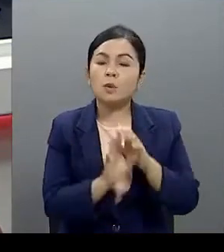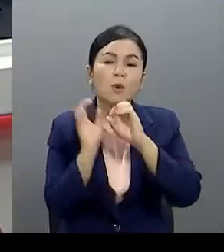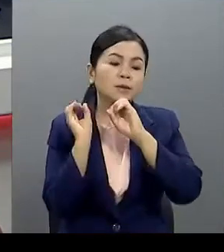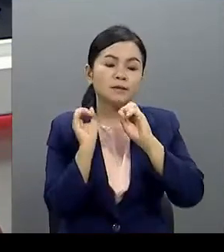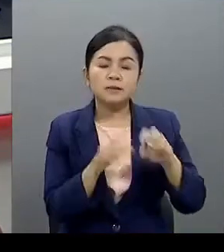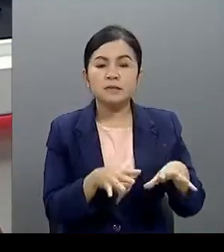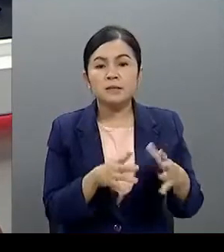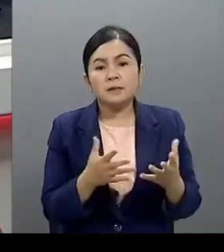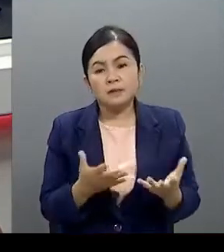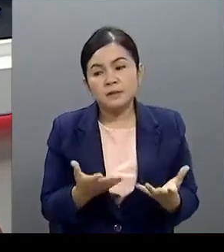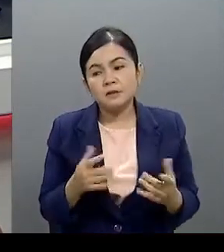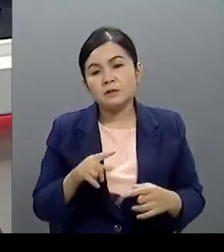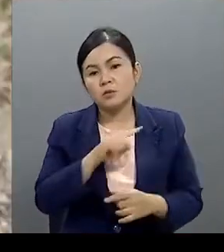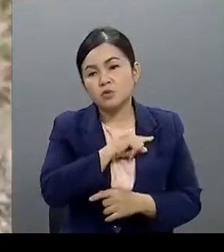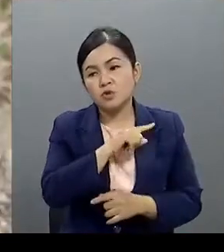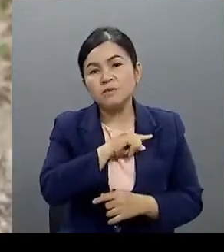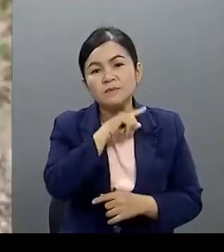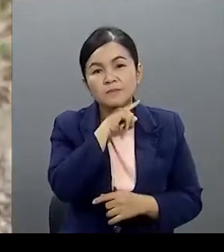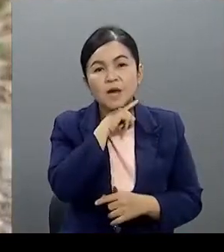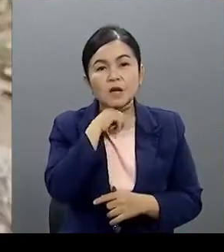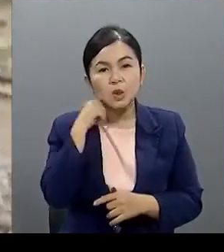าระหนี้สินตามมาค่ะ